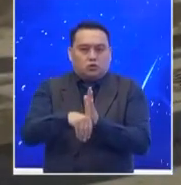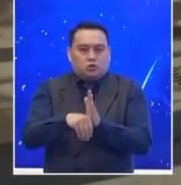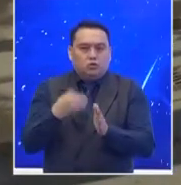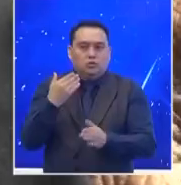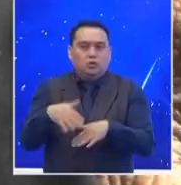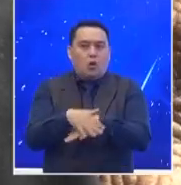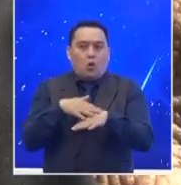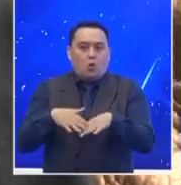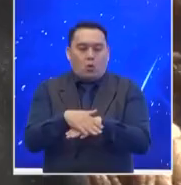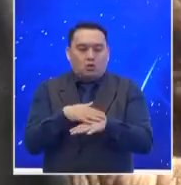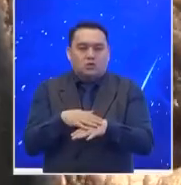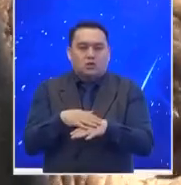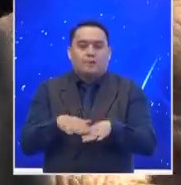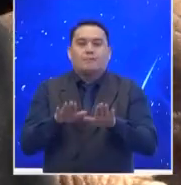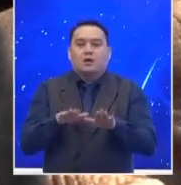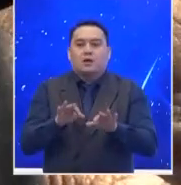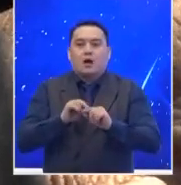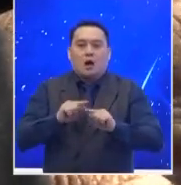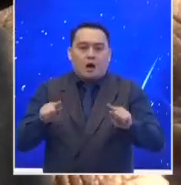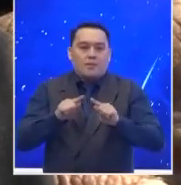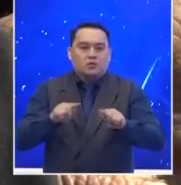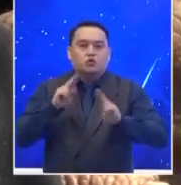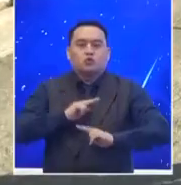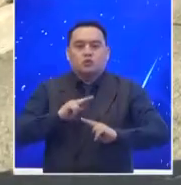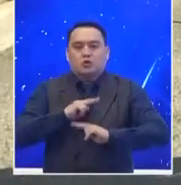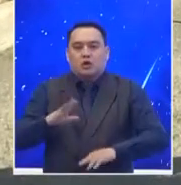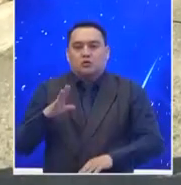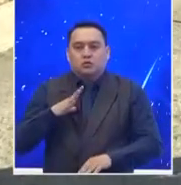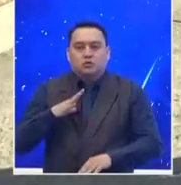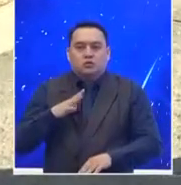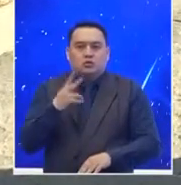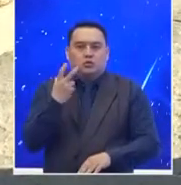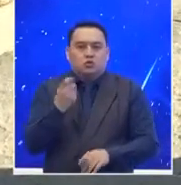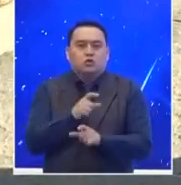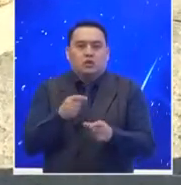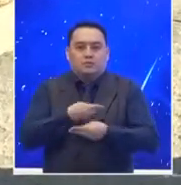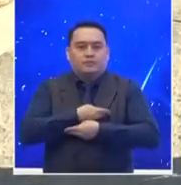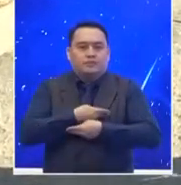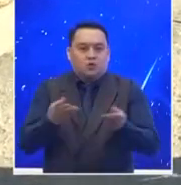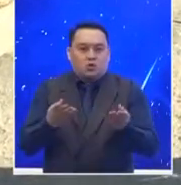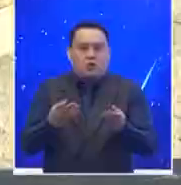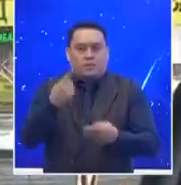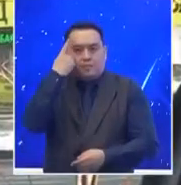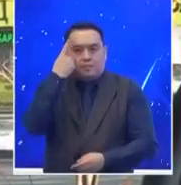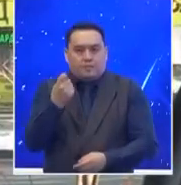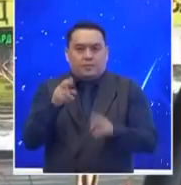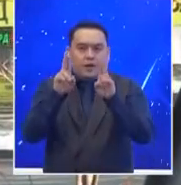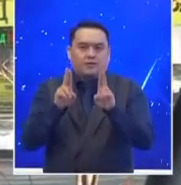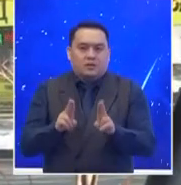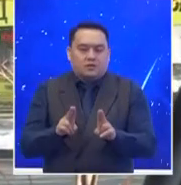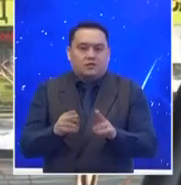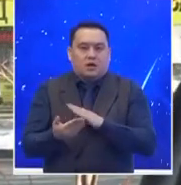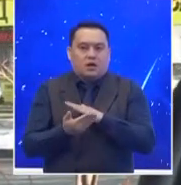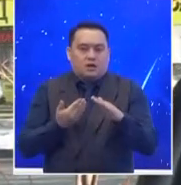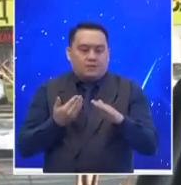Олар халық көп шоғырланған аумақта түсіндірме жұмыстарын жүргізді. 300-ге жуық жаднама таратып, жол жүру ережесін сақтауға